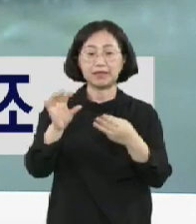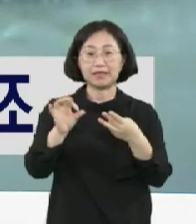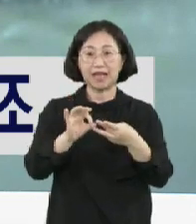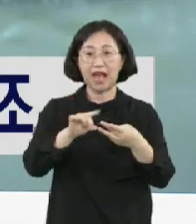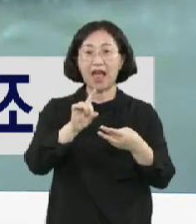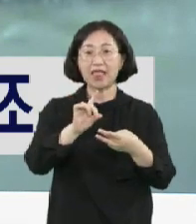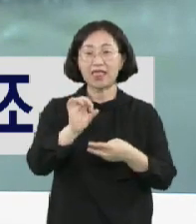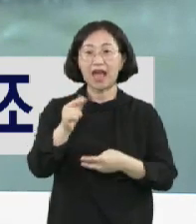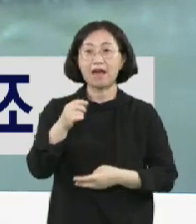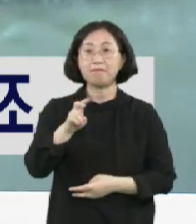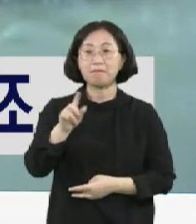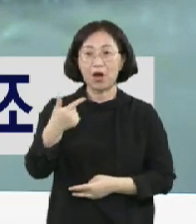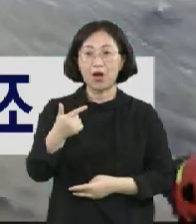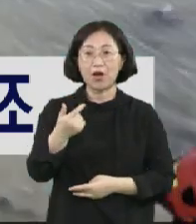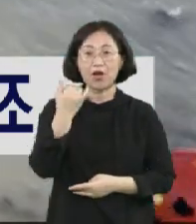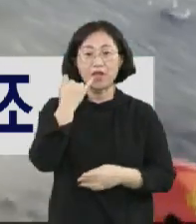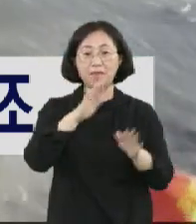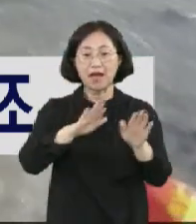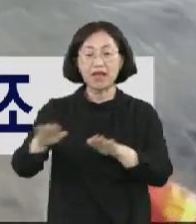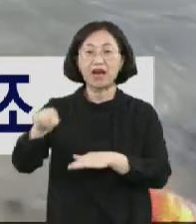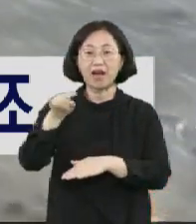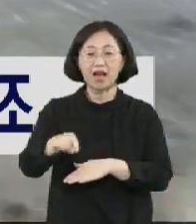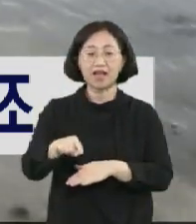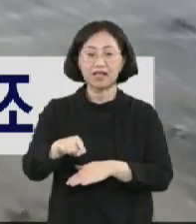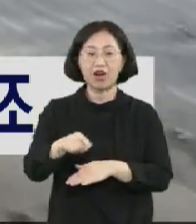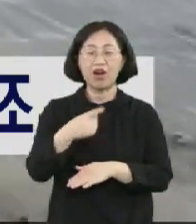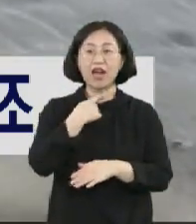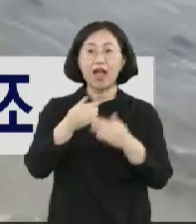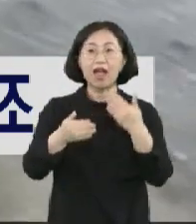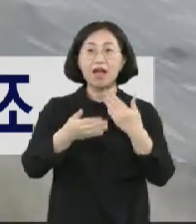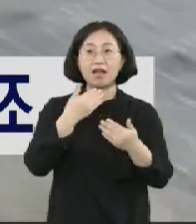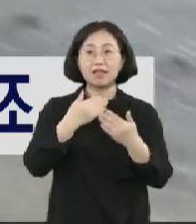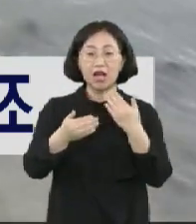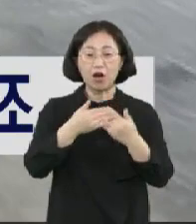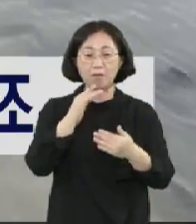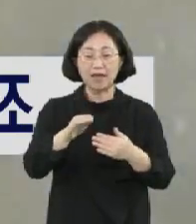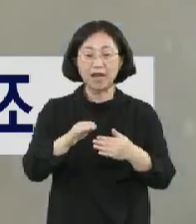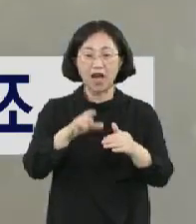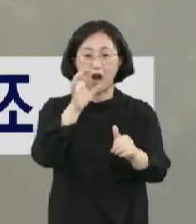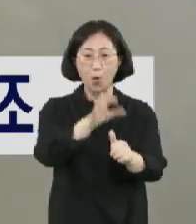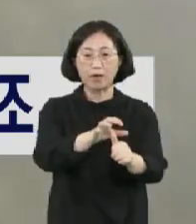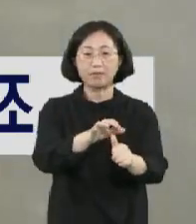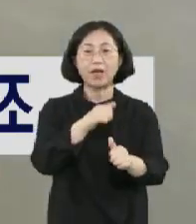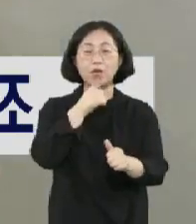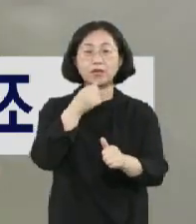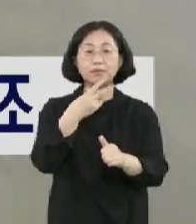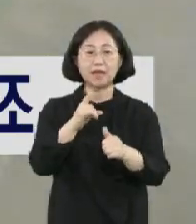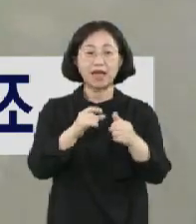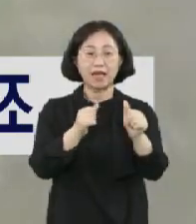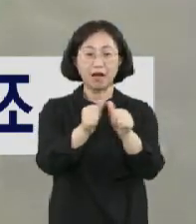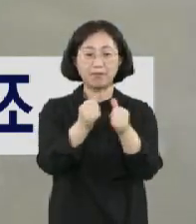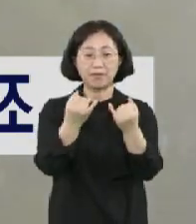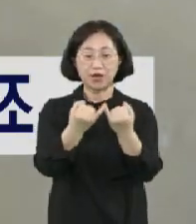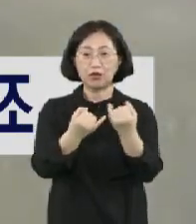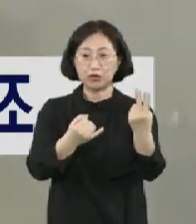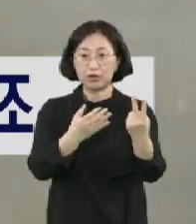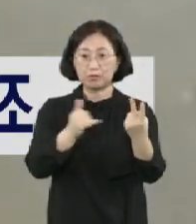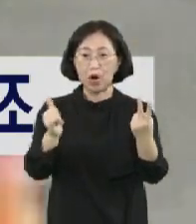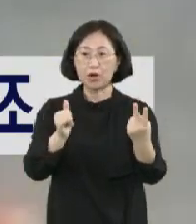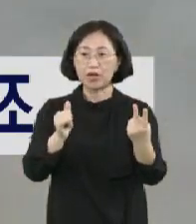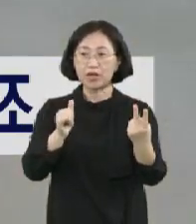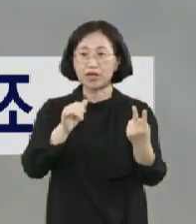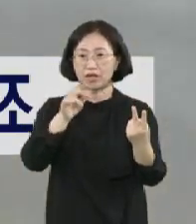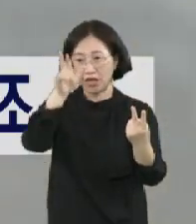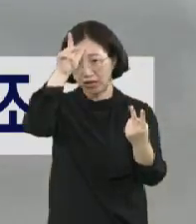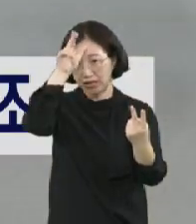태안군 안면읍 안면암 인근 바닷가에서 갯벌 체험을 나섰다 고립된 50대 남녀 2명이 신고를 받고 출동한